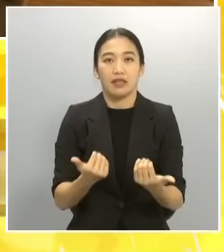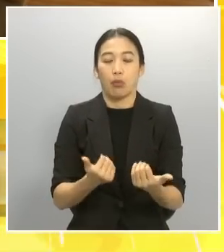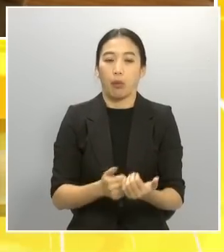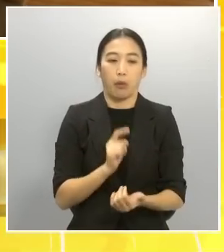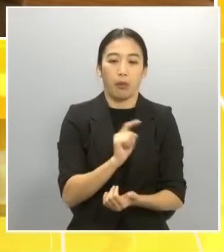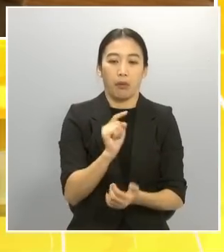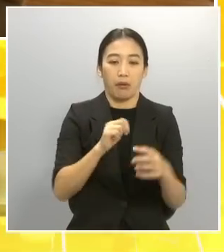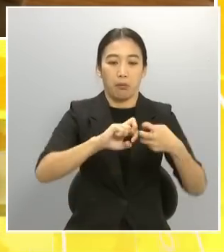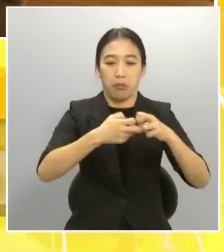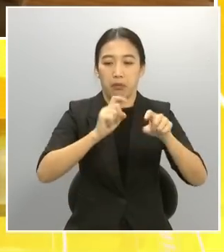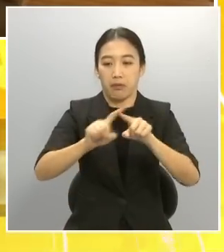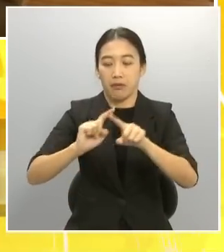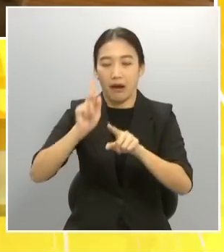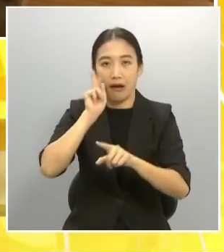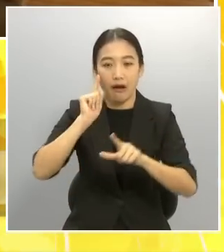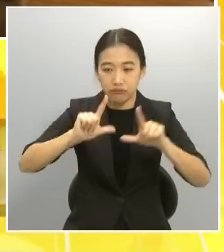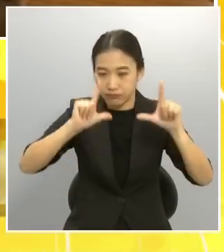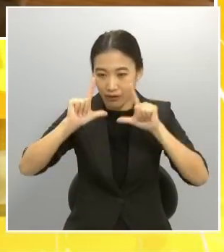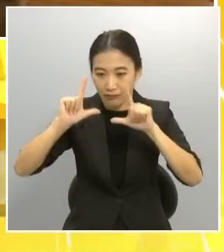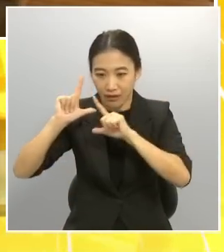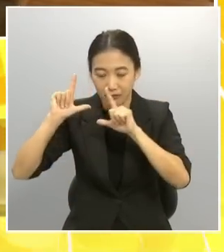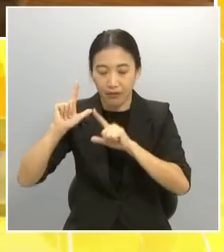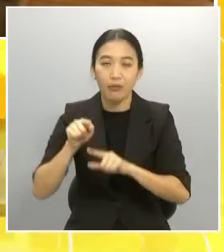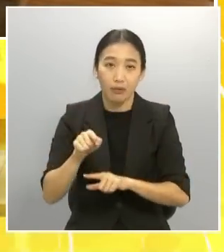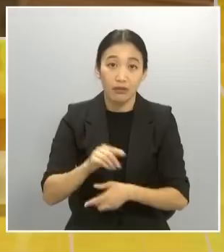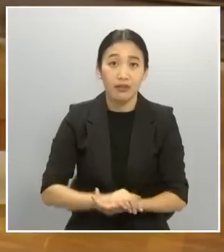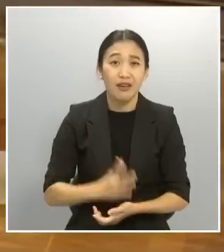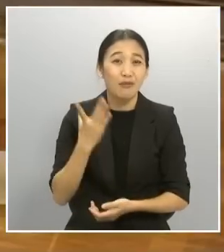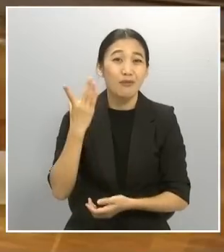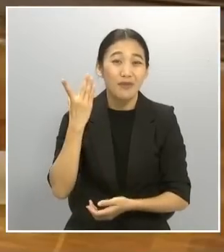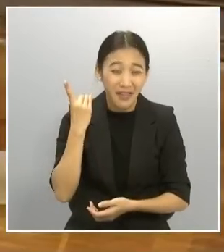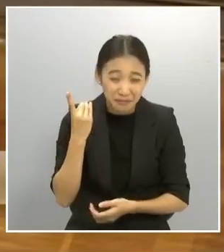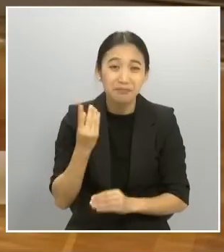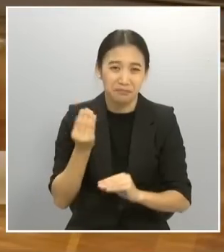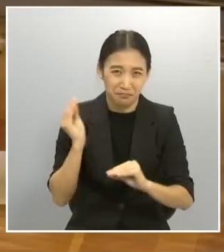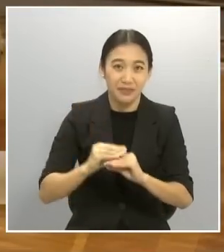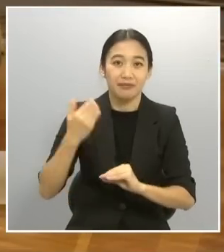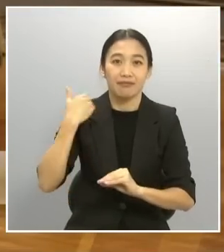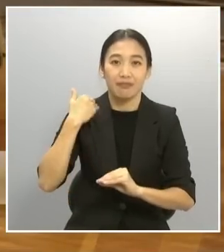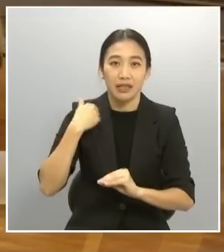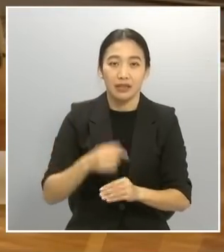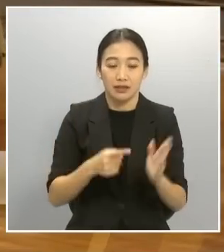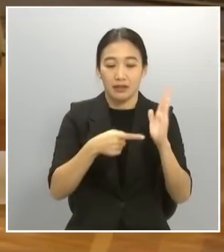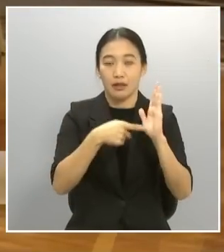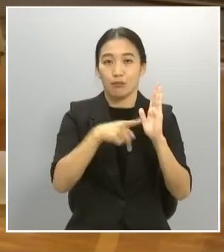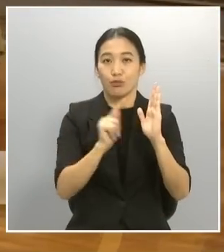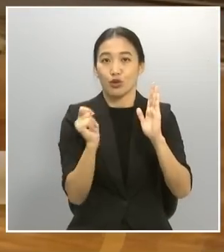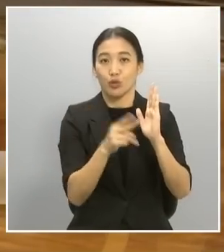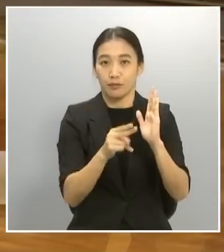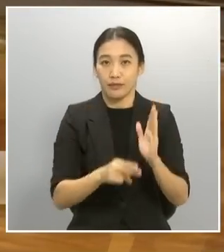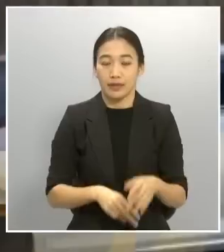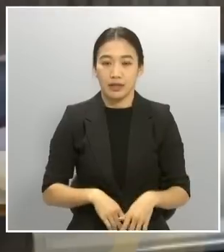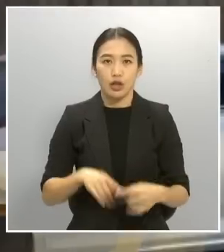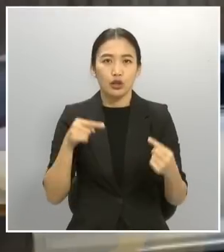งๆเมื่อวานนี้ยังมีอีกปทุมธานีมันมีสถานตรวจสภาพรถเอกชนแล้วก็ร้านอาหารอยู่ตรงรังสิ